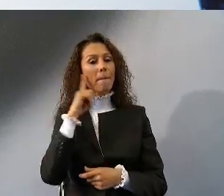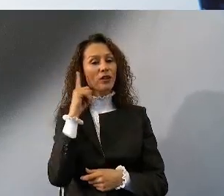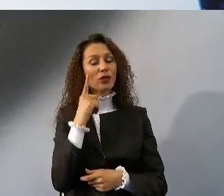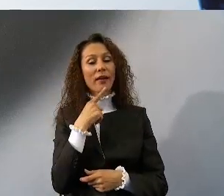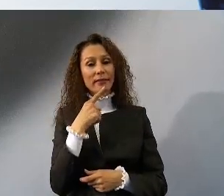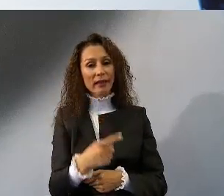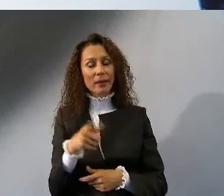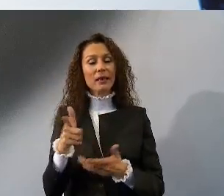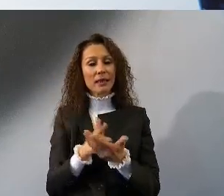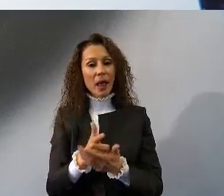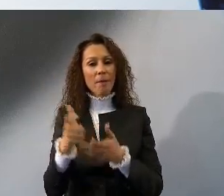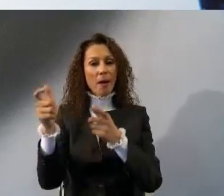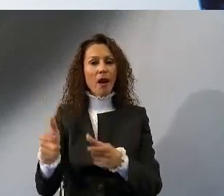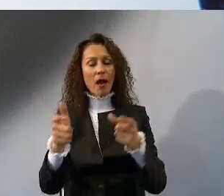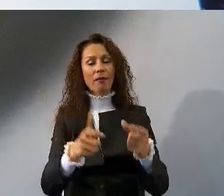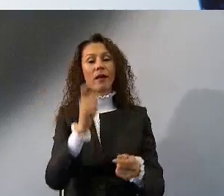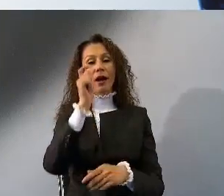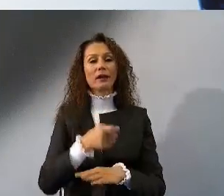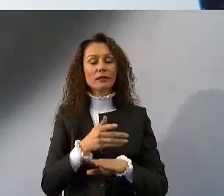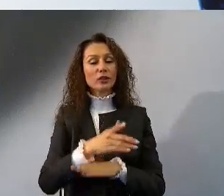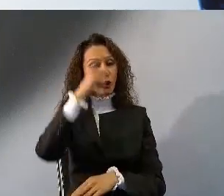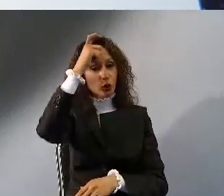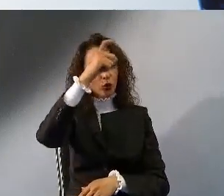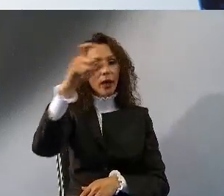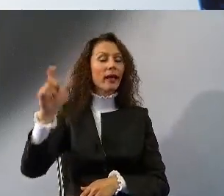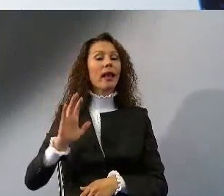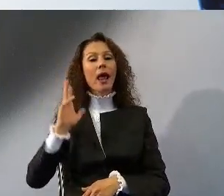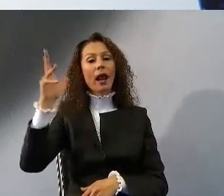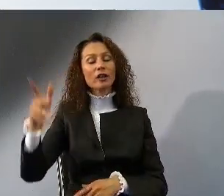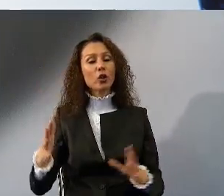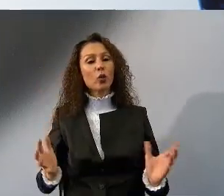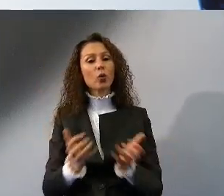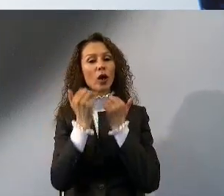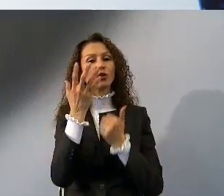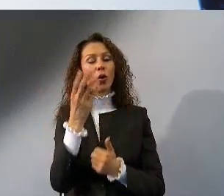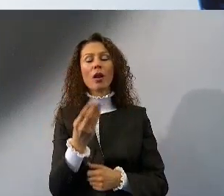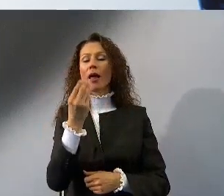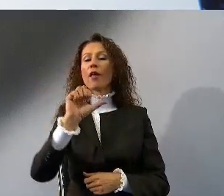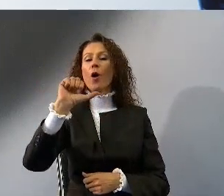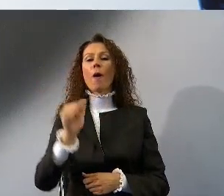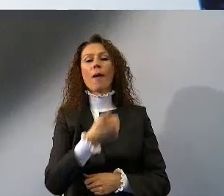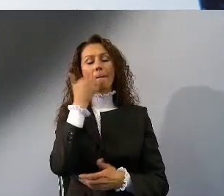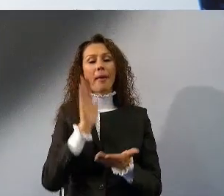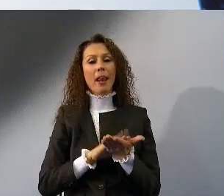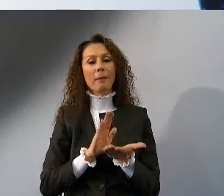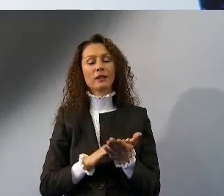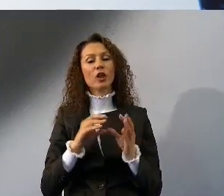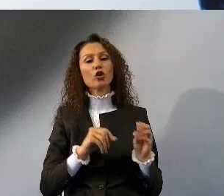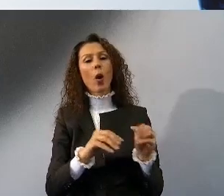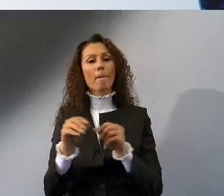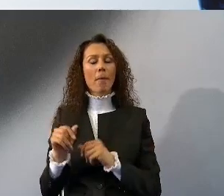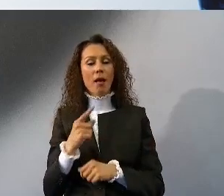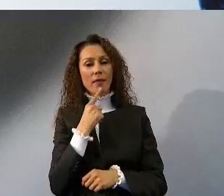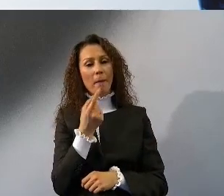dediğimiz tarım alanları aslında Türkiye'nin tarımının geleceğini kurtaracak olan en önemli elimizdeki toprak